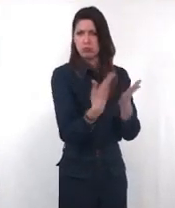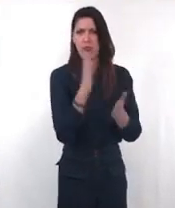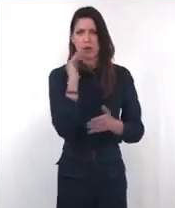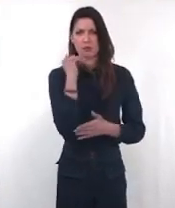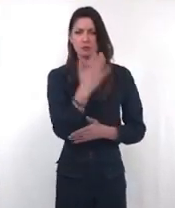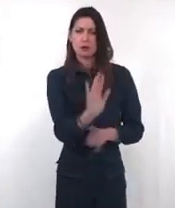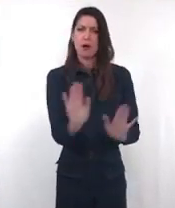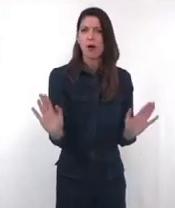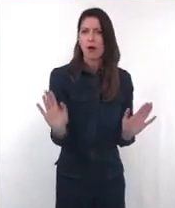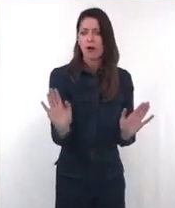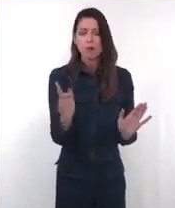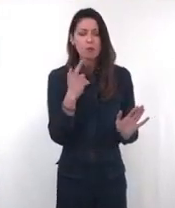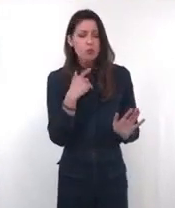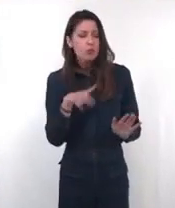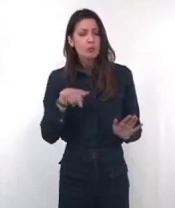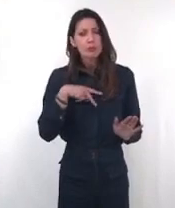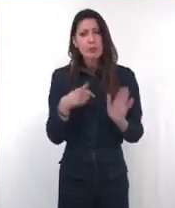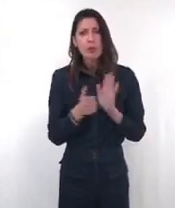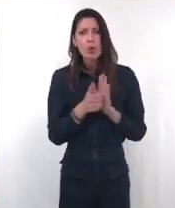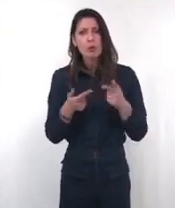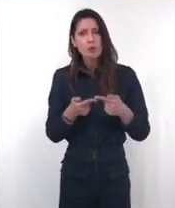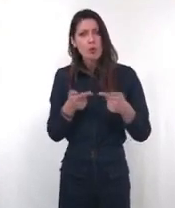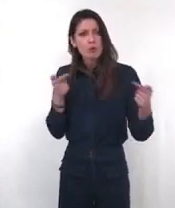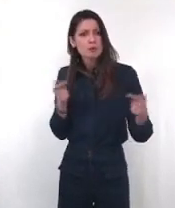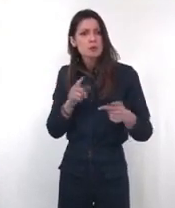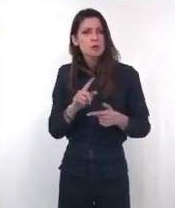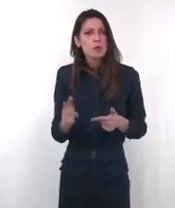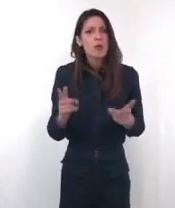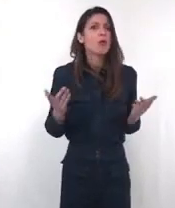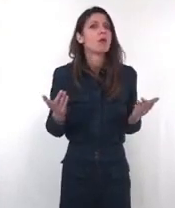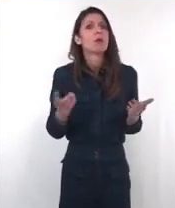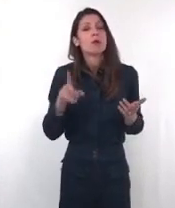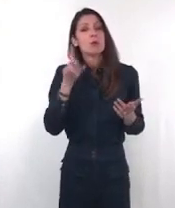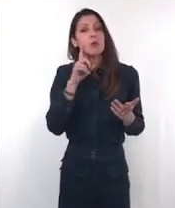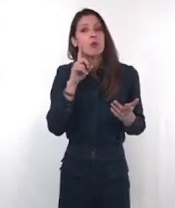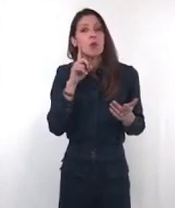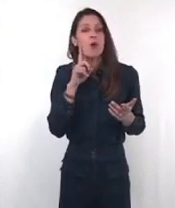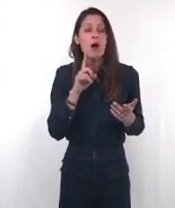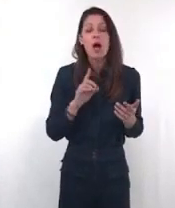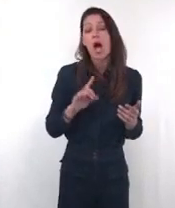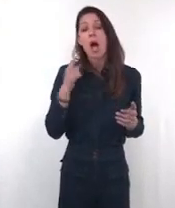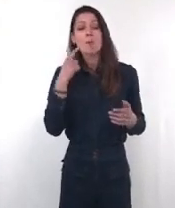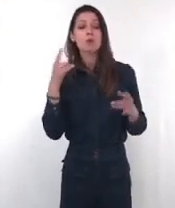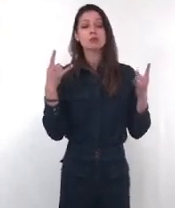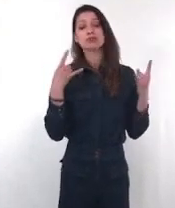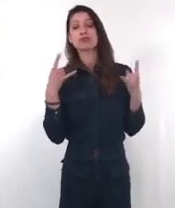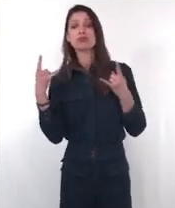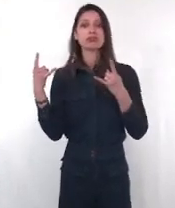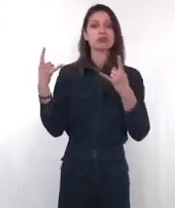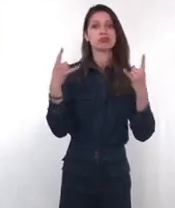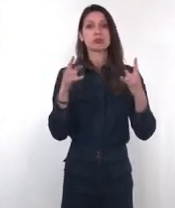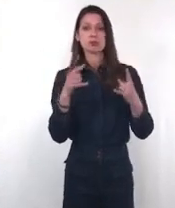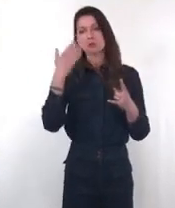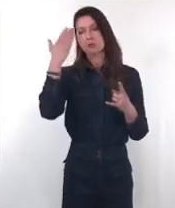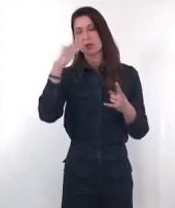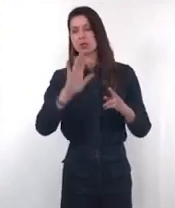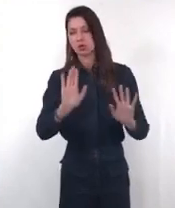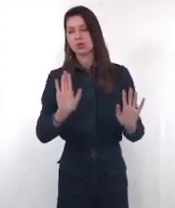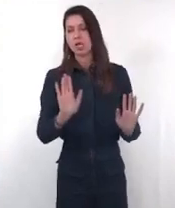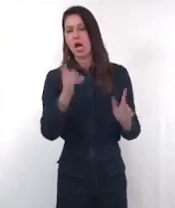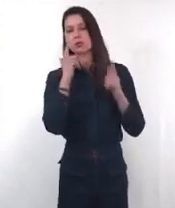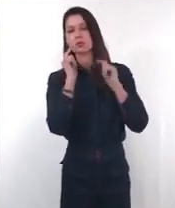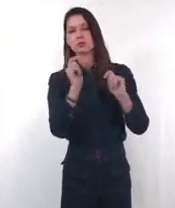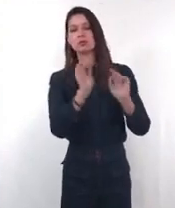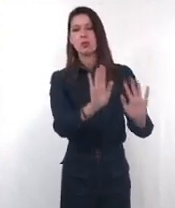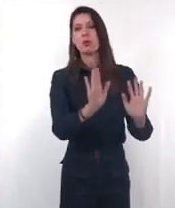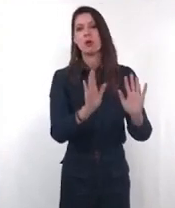notre rôle d'opposant. S'agissant des sondages, vous savez, l'excès de nombrilisme, on a vu ce que ça a donné et je sais de quoi je parle. Hein, donc méfiez-vous là-dessus, un